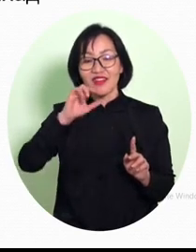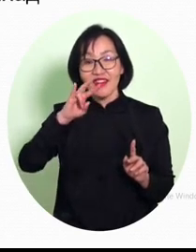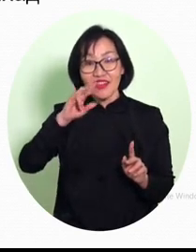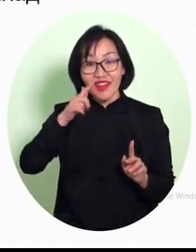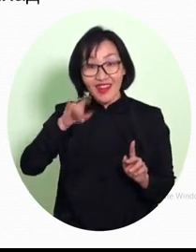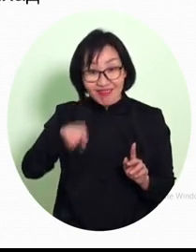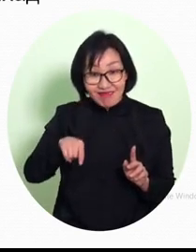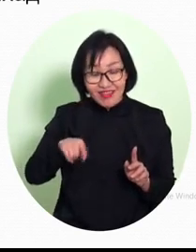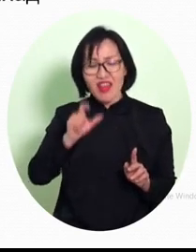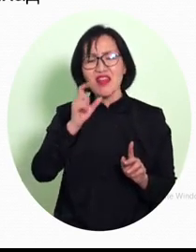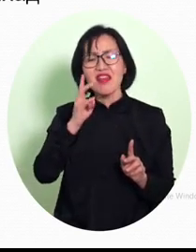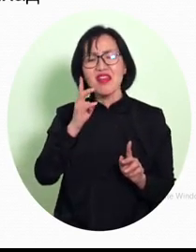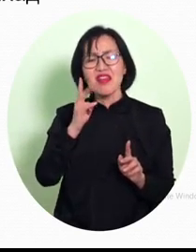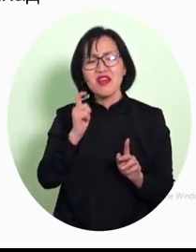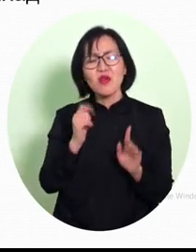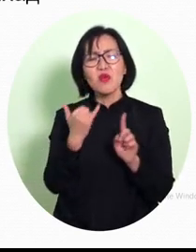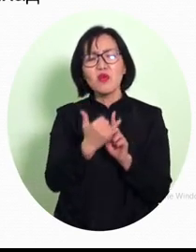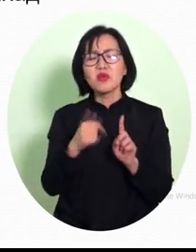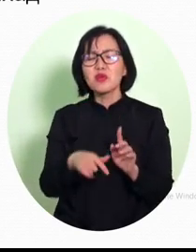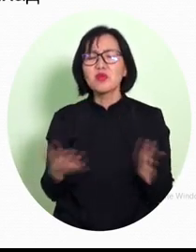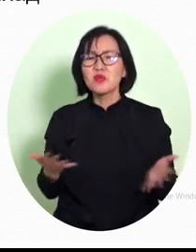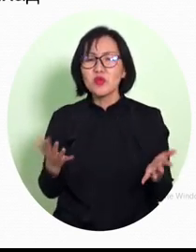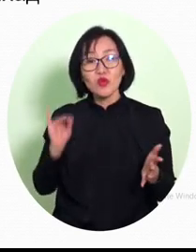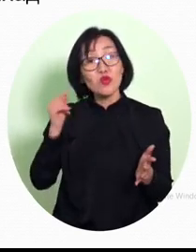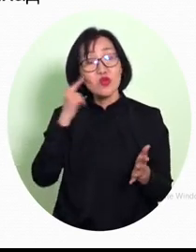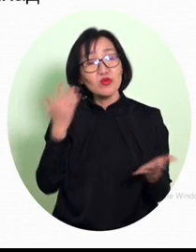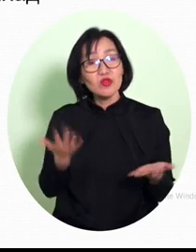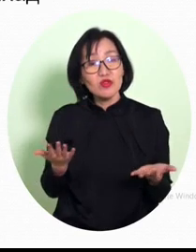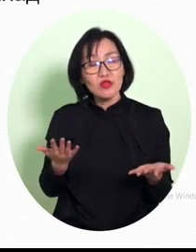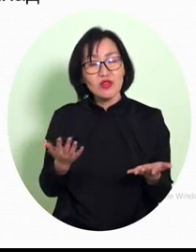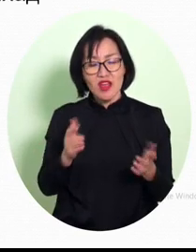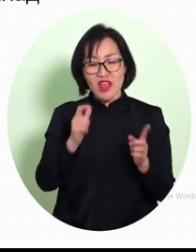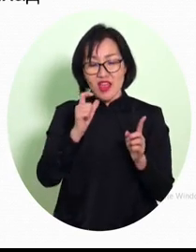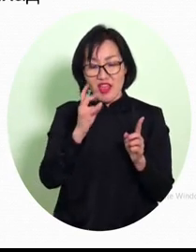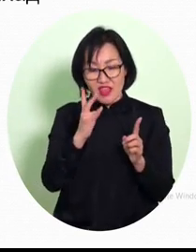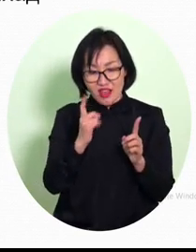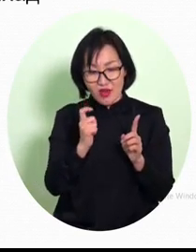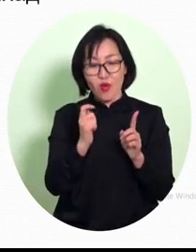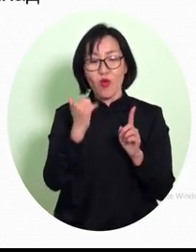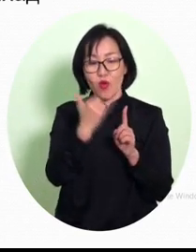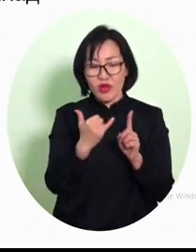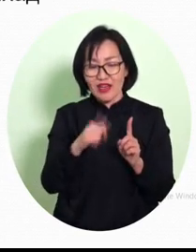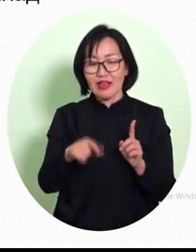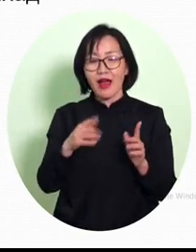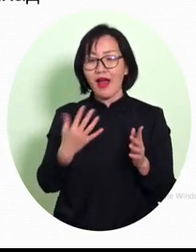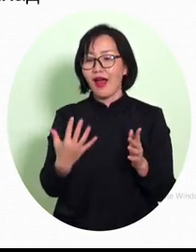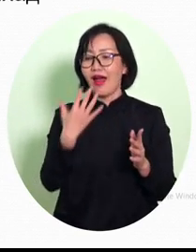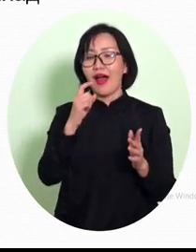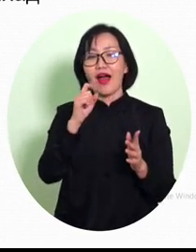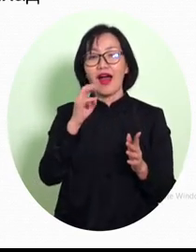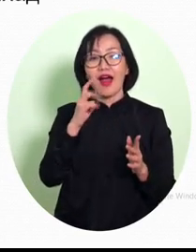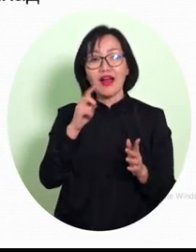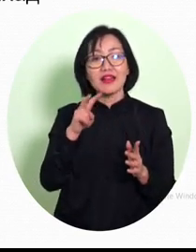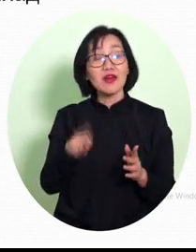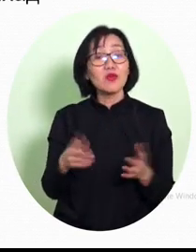тийм ээ. За ийх үйлрэл. За юу гэж бодож байна? Ийх үйлрэл хангалах. Үүнийг чи юу